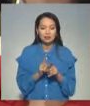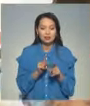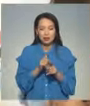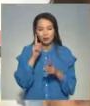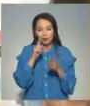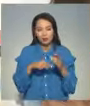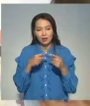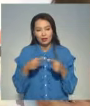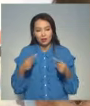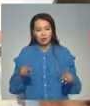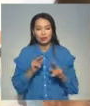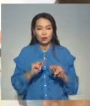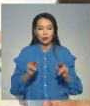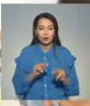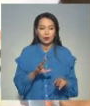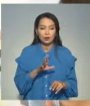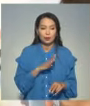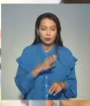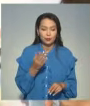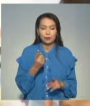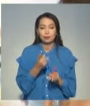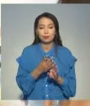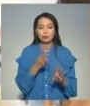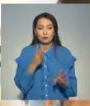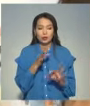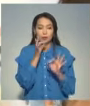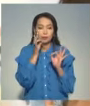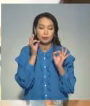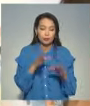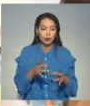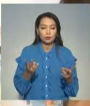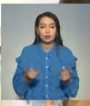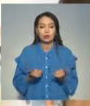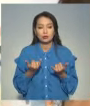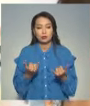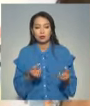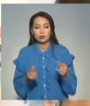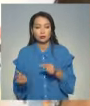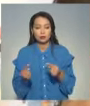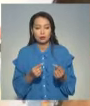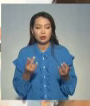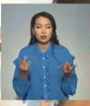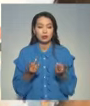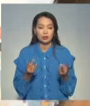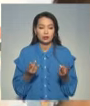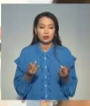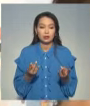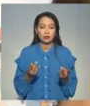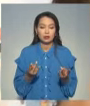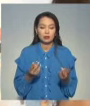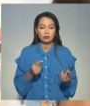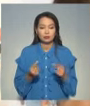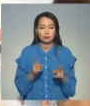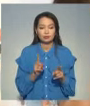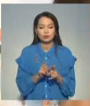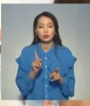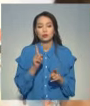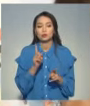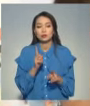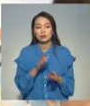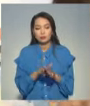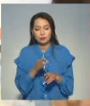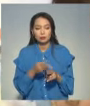салды. Бірінші кешірімшіл болу керек, бір-бірін сыйлау керек, и бір-біріне жаңағы кім басымдық жасаса, сол кезде шын